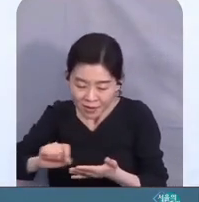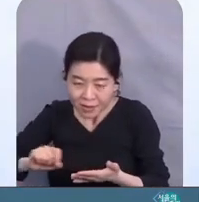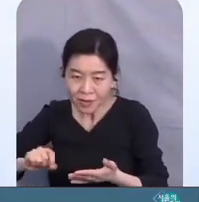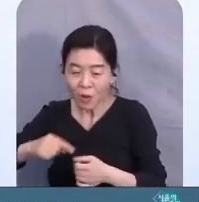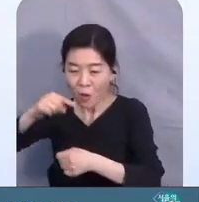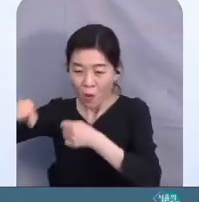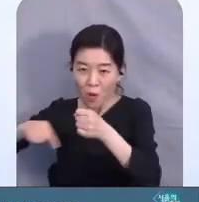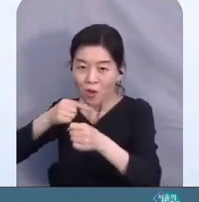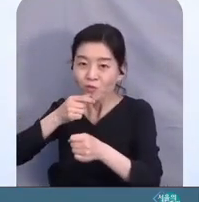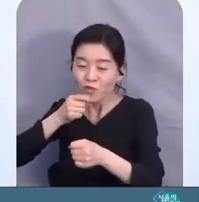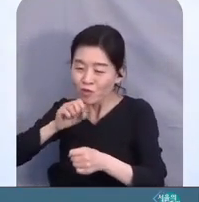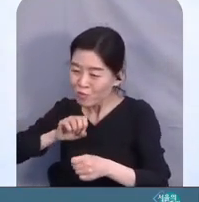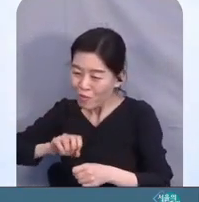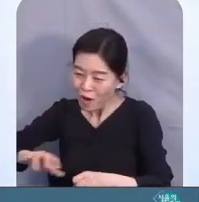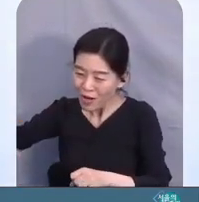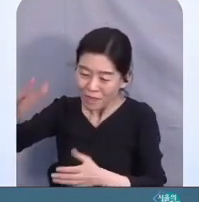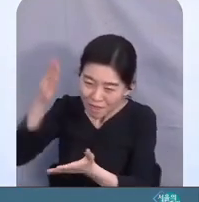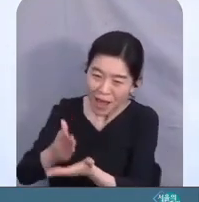가능하겠습니까?